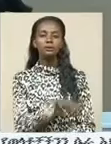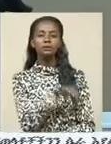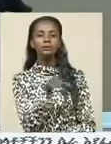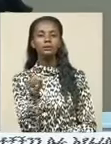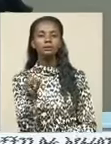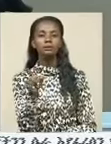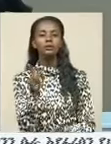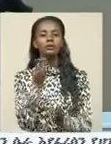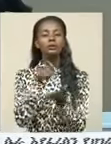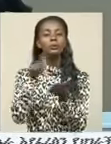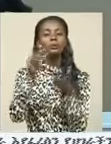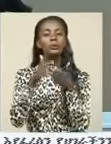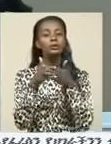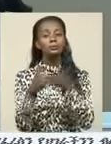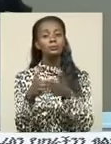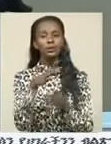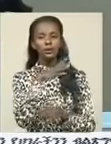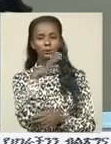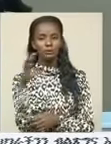እነኚህ የዲሞክራሲ መርሆችና